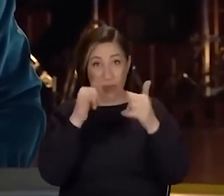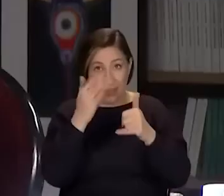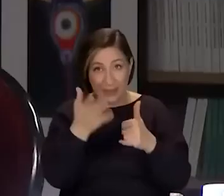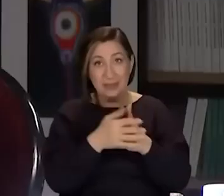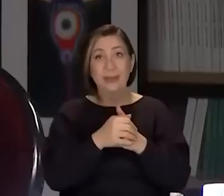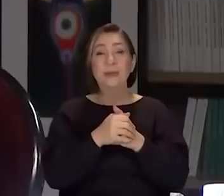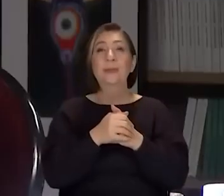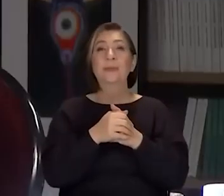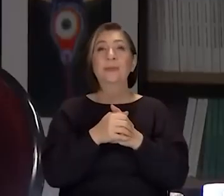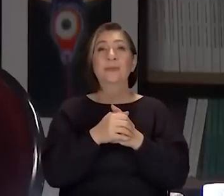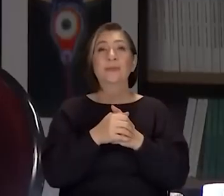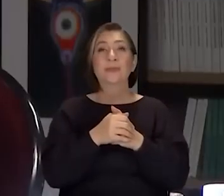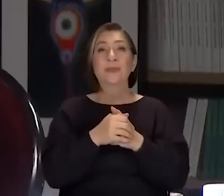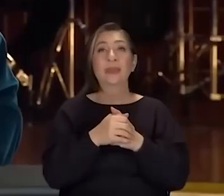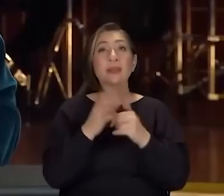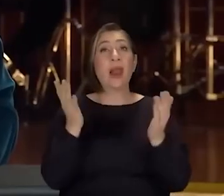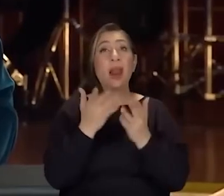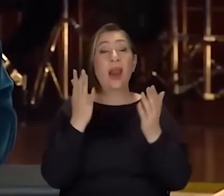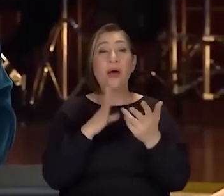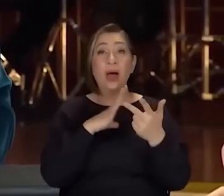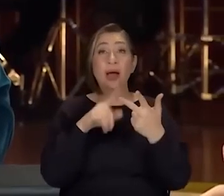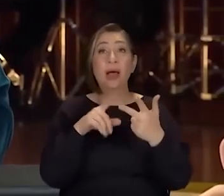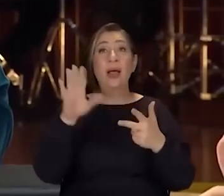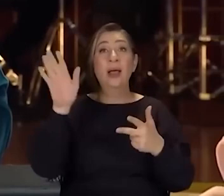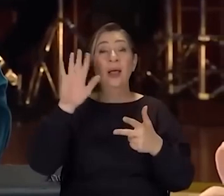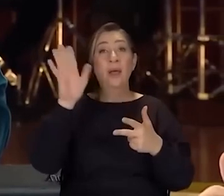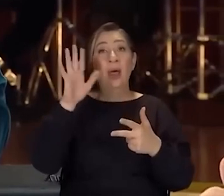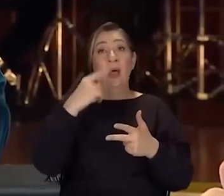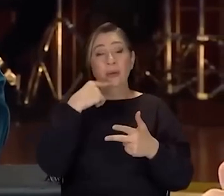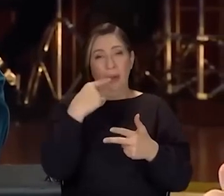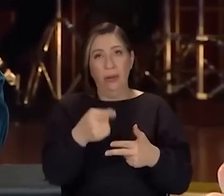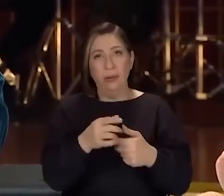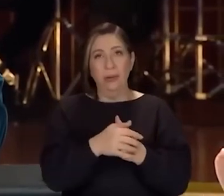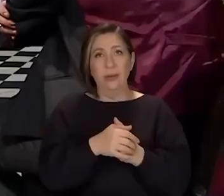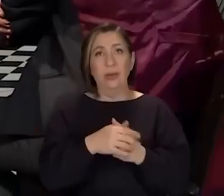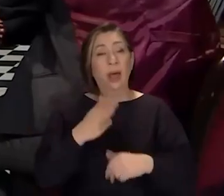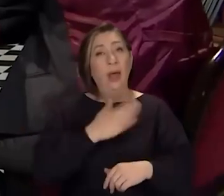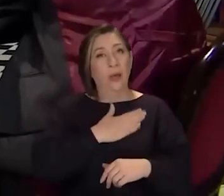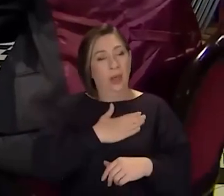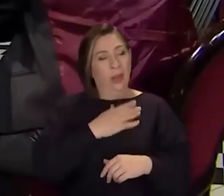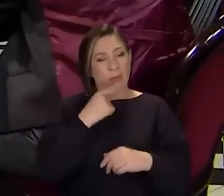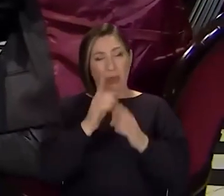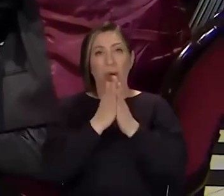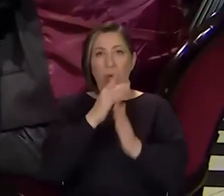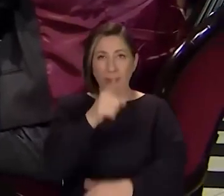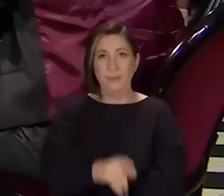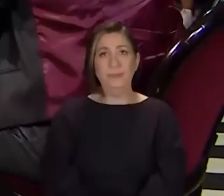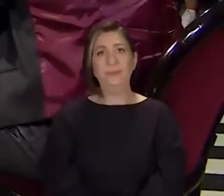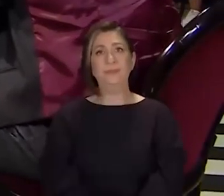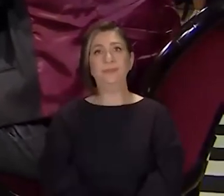Emanet'te. Eyvallah. Ondan sonra neler neler var. Sonra Elveda Diyorsun, Eyvallah Diyorum kitabın bu.